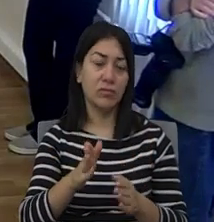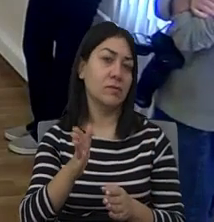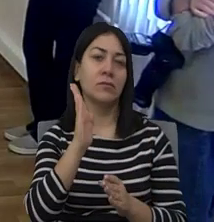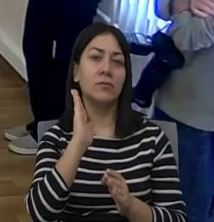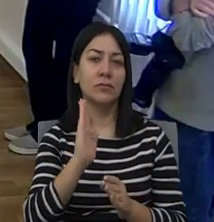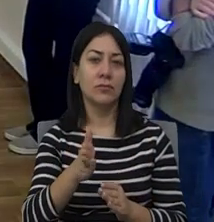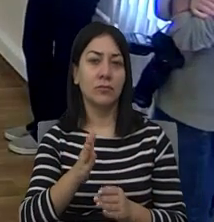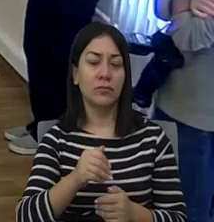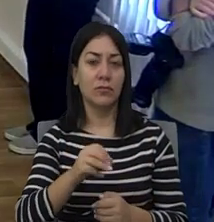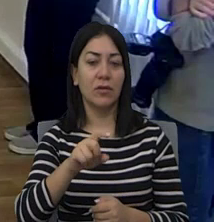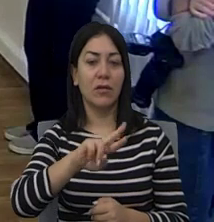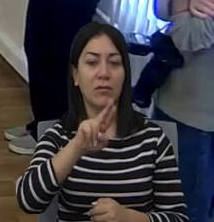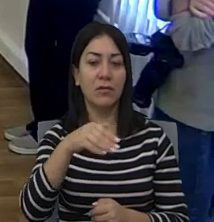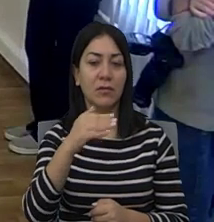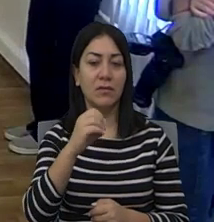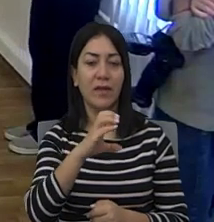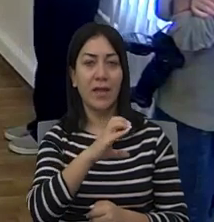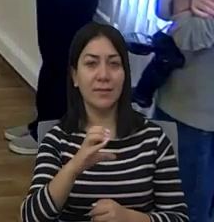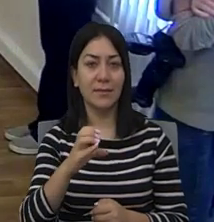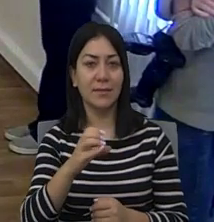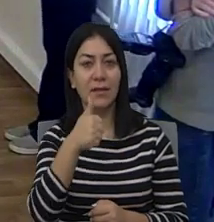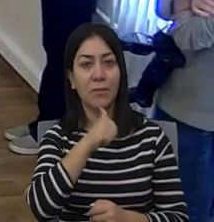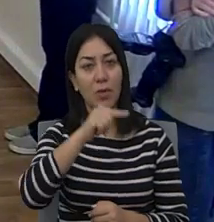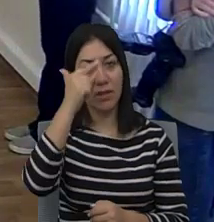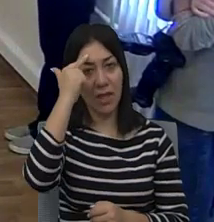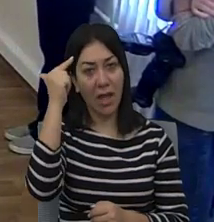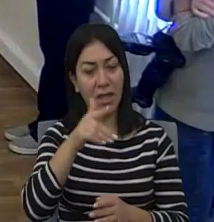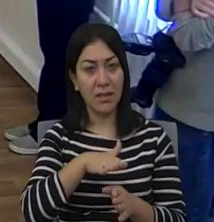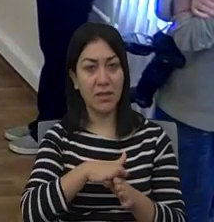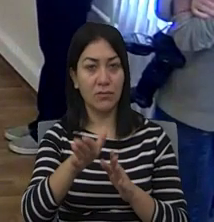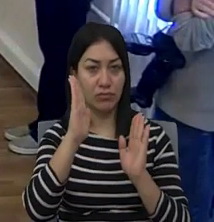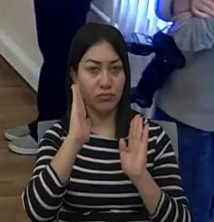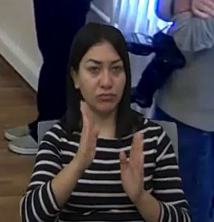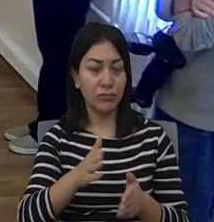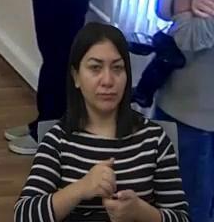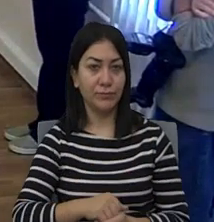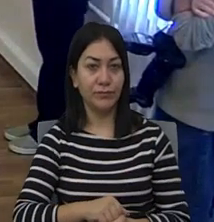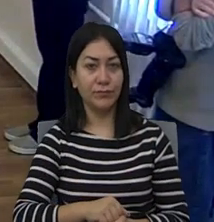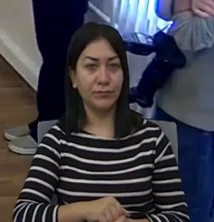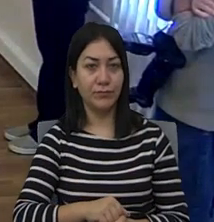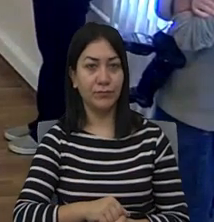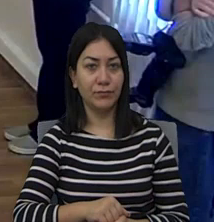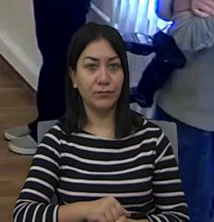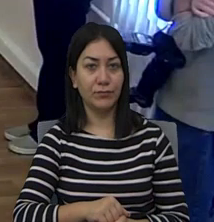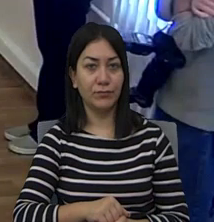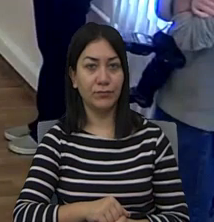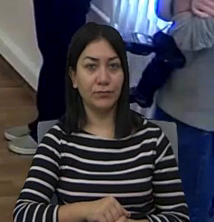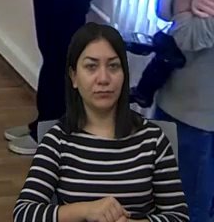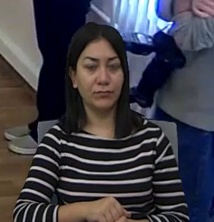կանցկացվեն IFES-ի ոլորտային փորձագետների կողմից. Finally, and this is the third pillar of